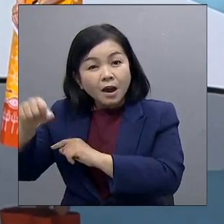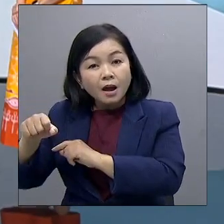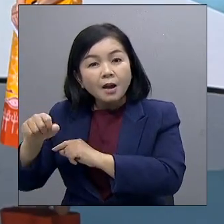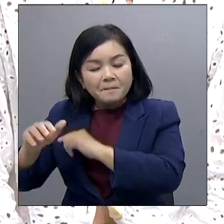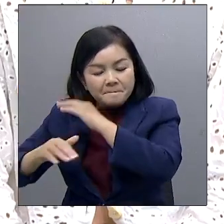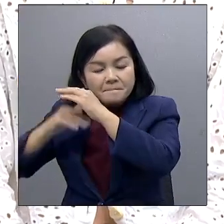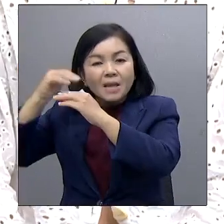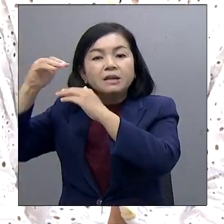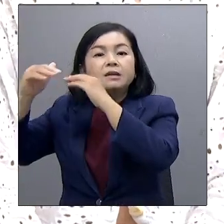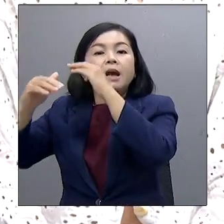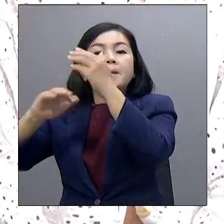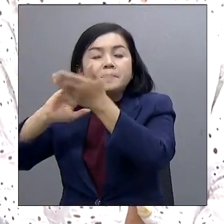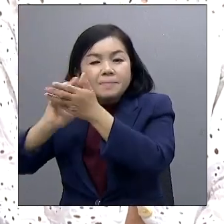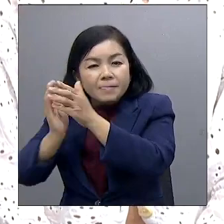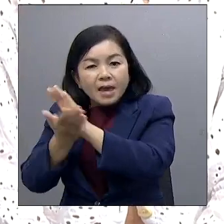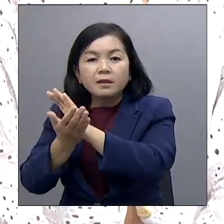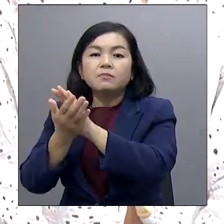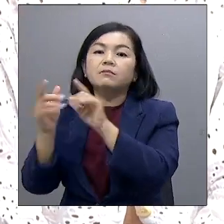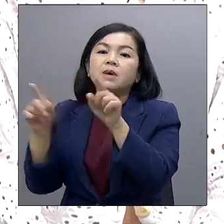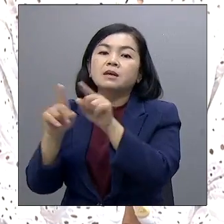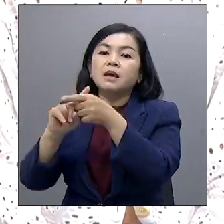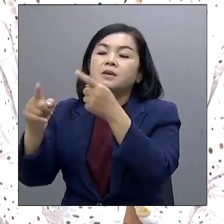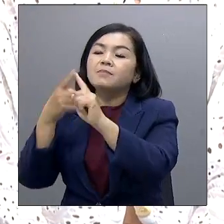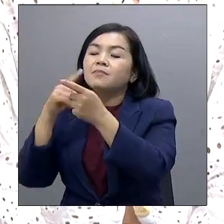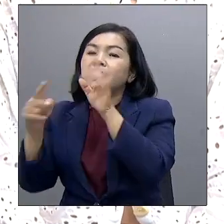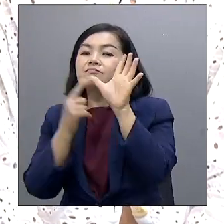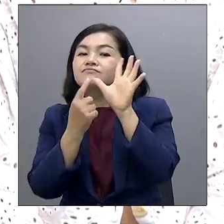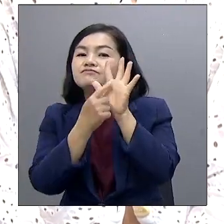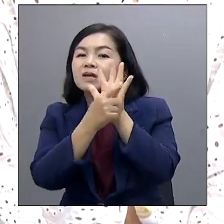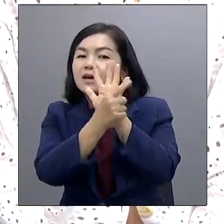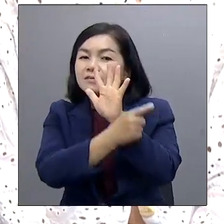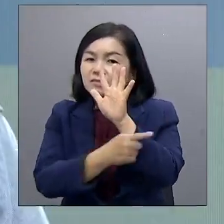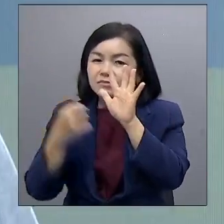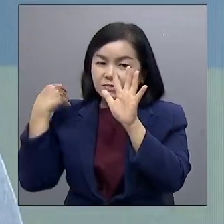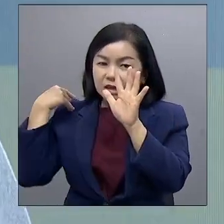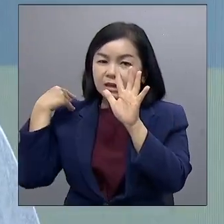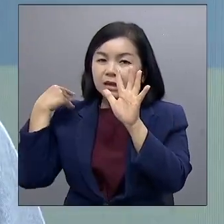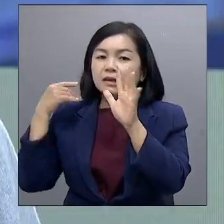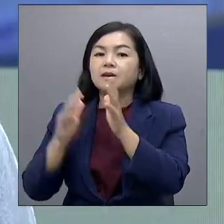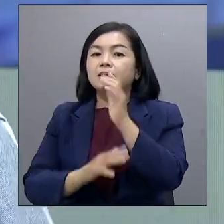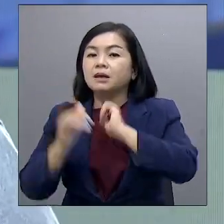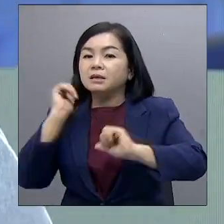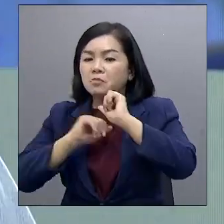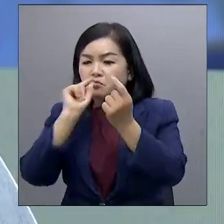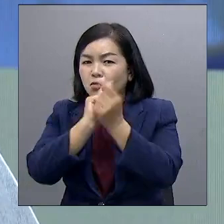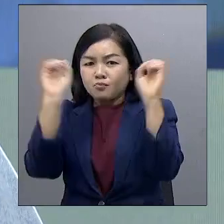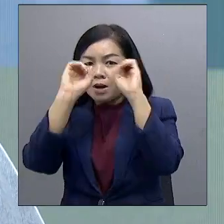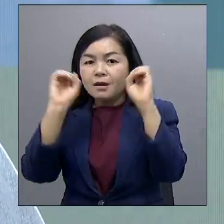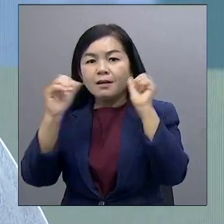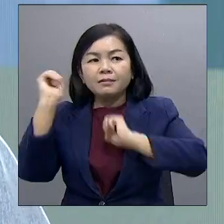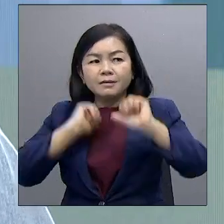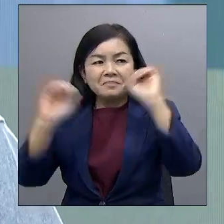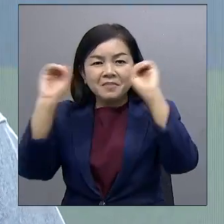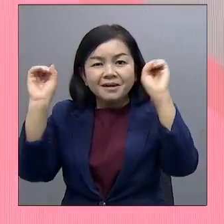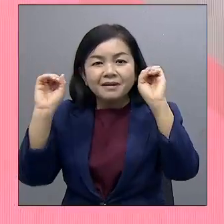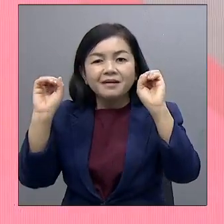ตัวละครไปเรื่อยๆจะมีความสัมพันธ์กับเพื่อนๆไปเรื่อยๆด้วยเป็นการเติบโตที่ตัวละครนี้ยังไม่เคยเจอมาก่อนครับอือ่า